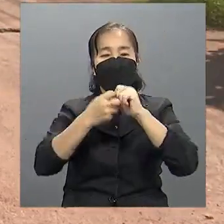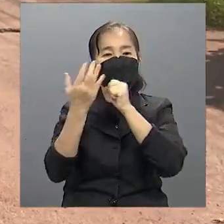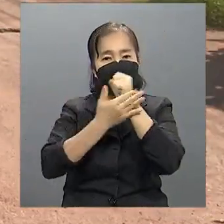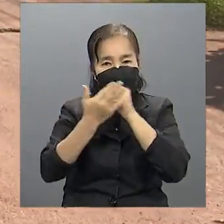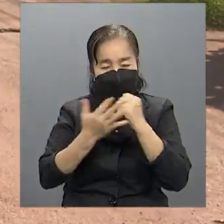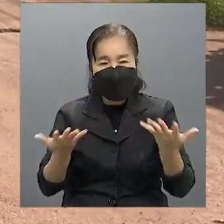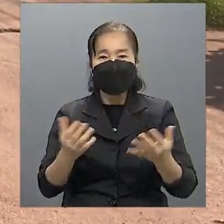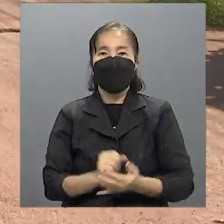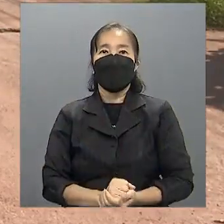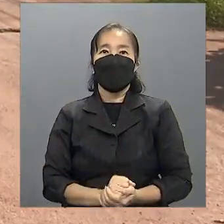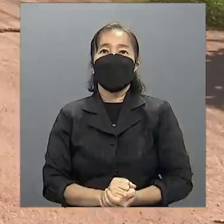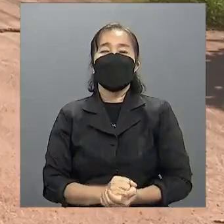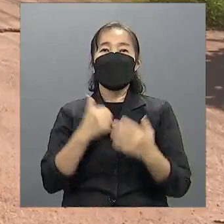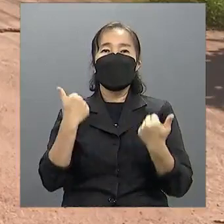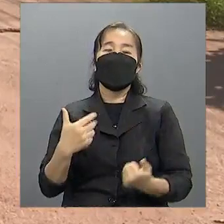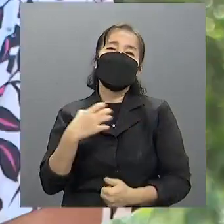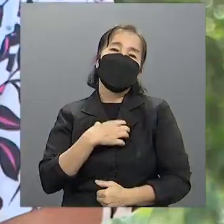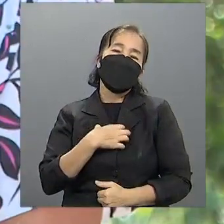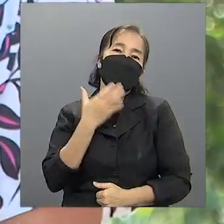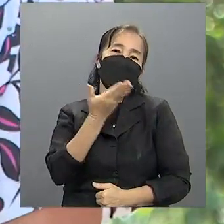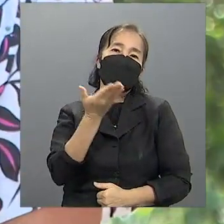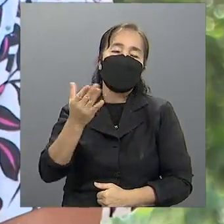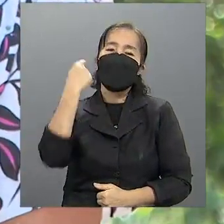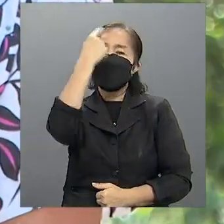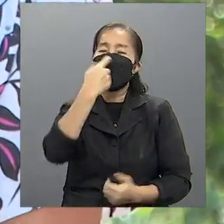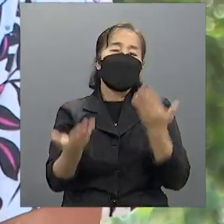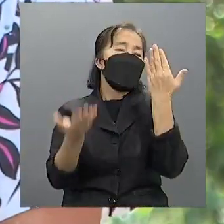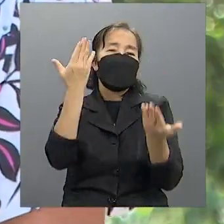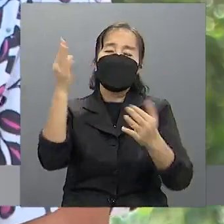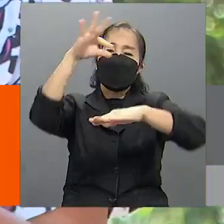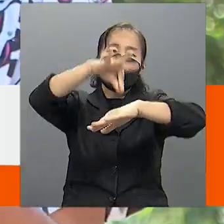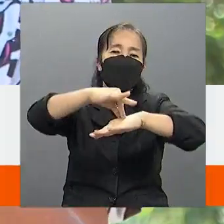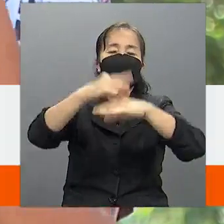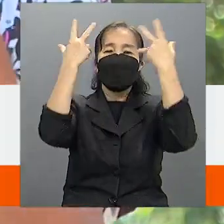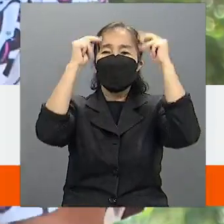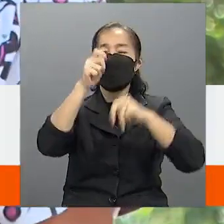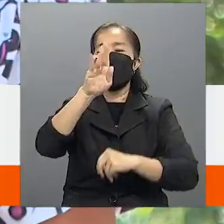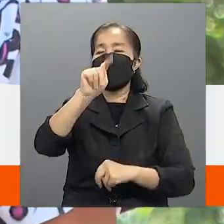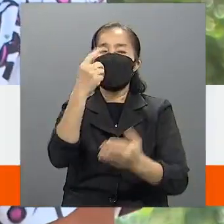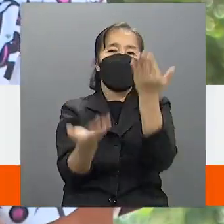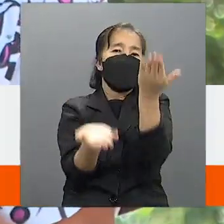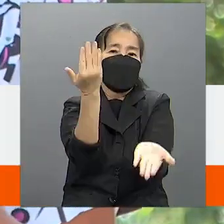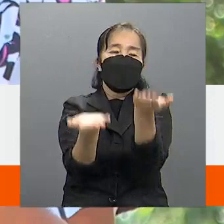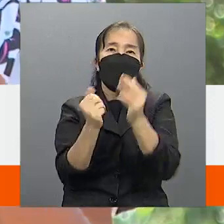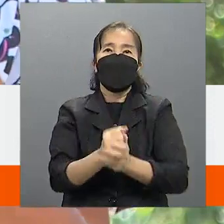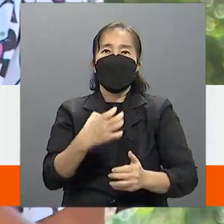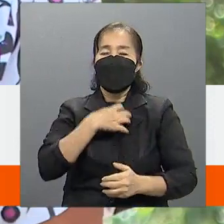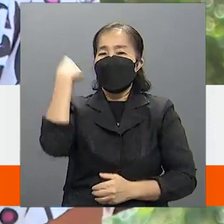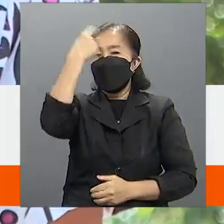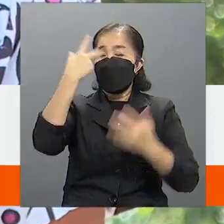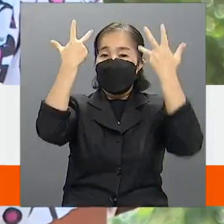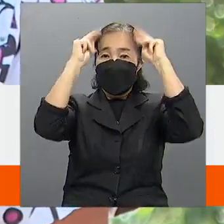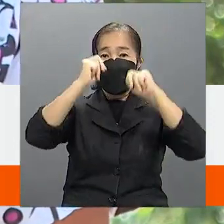ากให้ใครเป็นก็ได้เราก็อยากให้คนที่เป็นน่ะพัฒนาเรื่องเทคโนโล